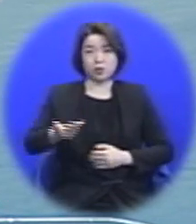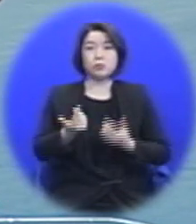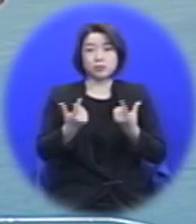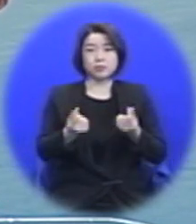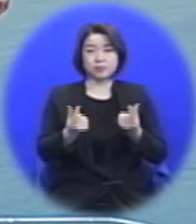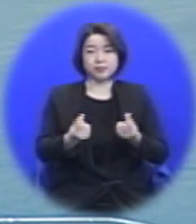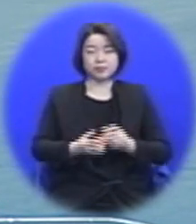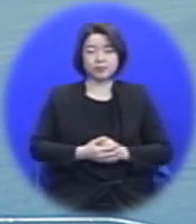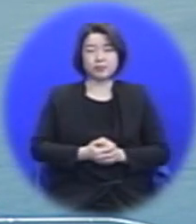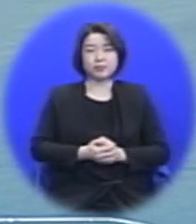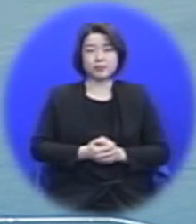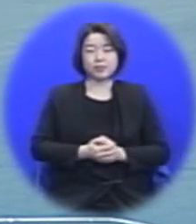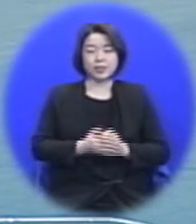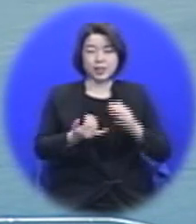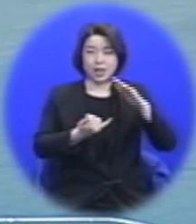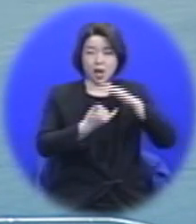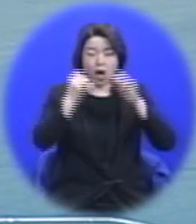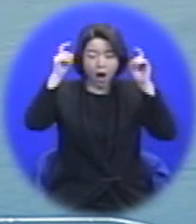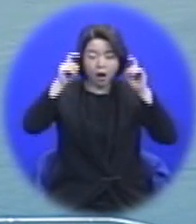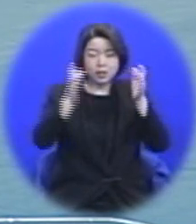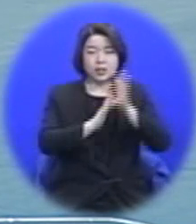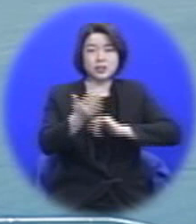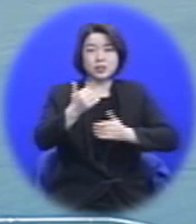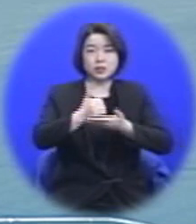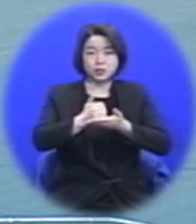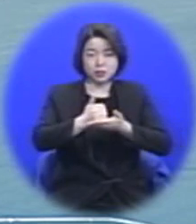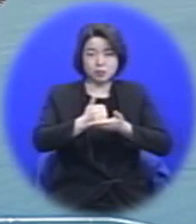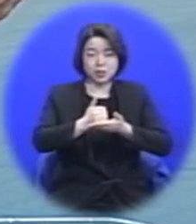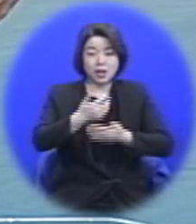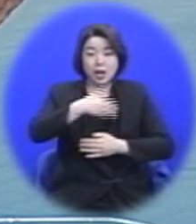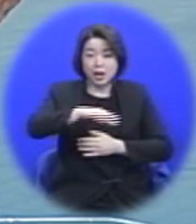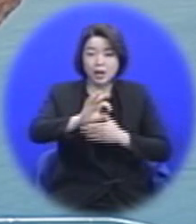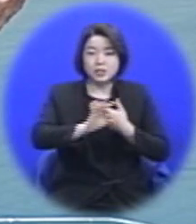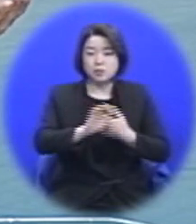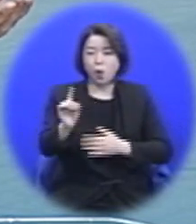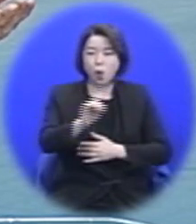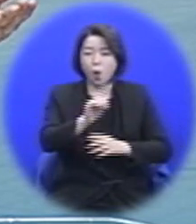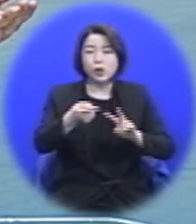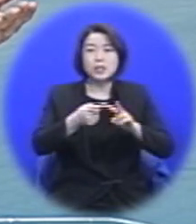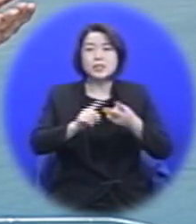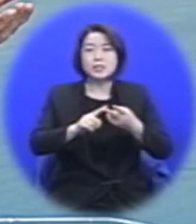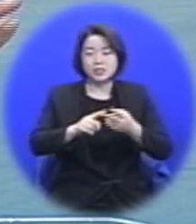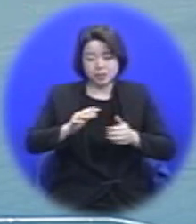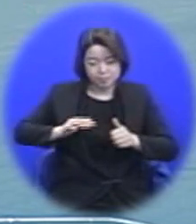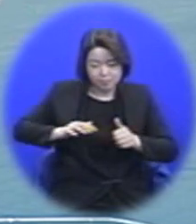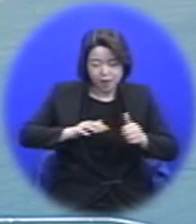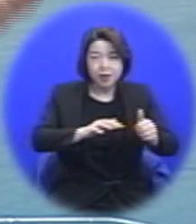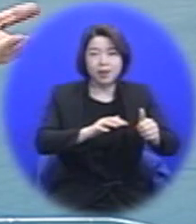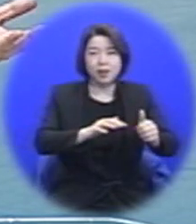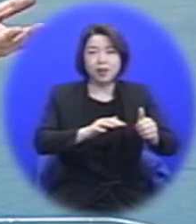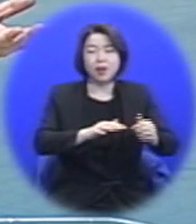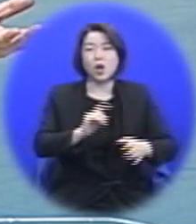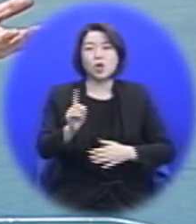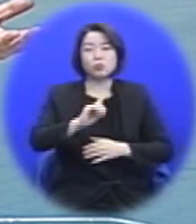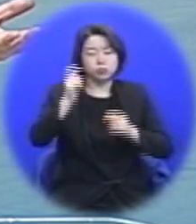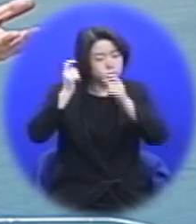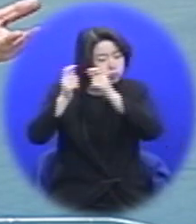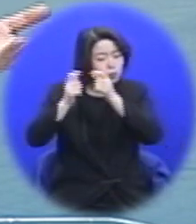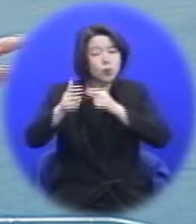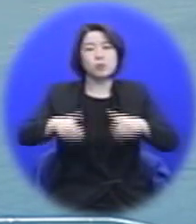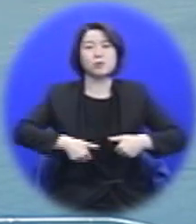않습니까? 어린 양 예수 그리스도께서 가시면 어디든지 따라간, 거기에 무슨 고민이